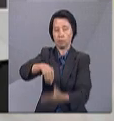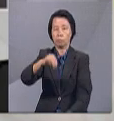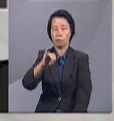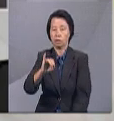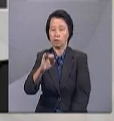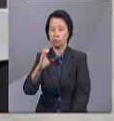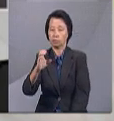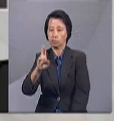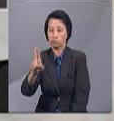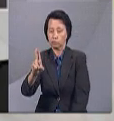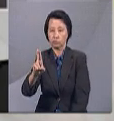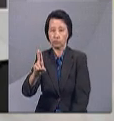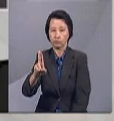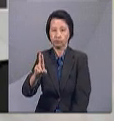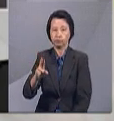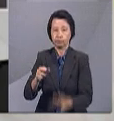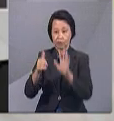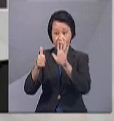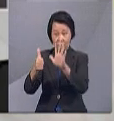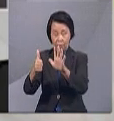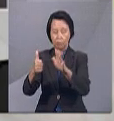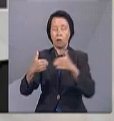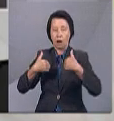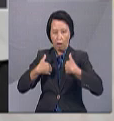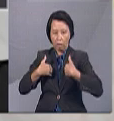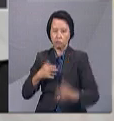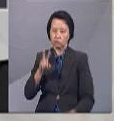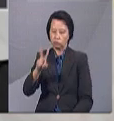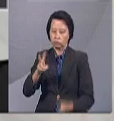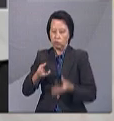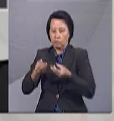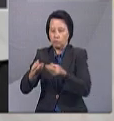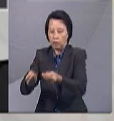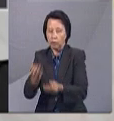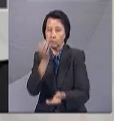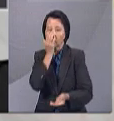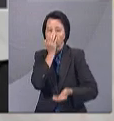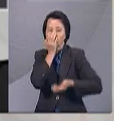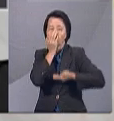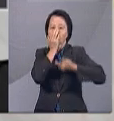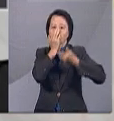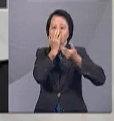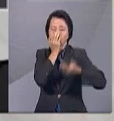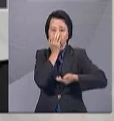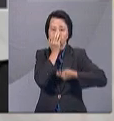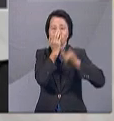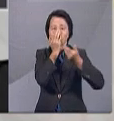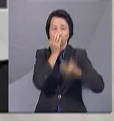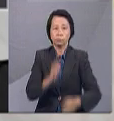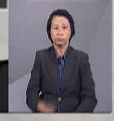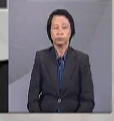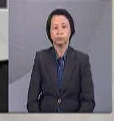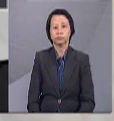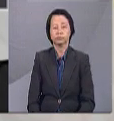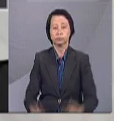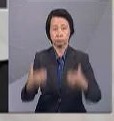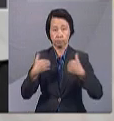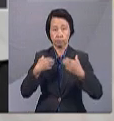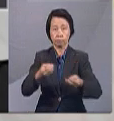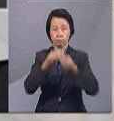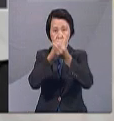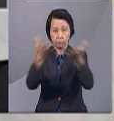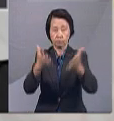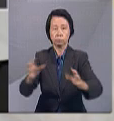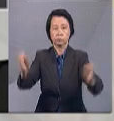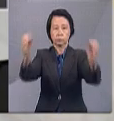dan daripada jumlah tersebut Duo Chase memerlukan bantuan pernapasan adalah dimaklumkan bahawa